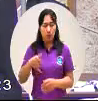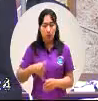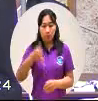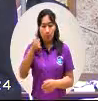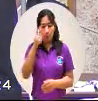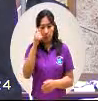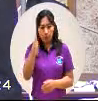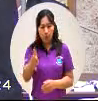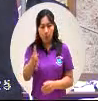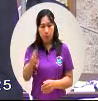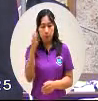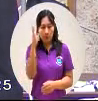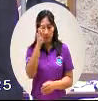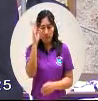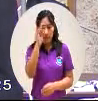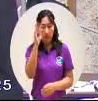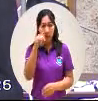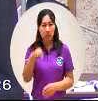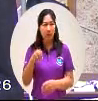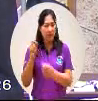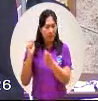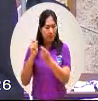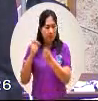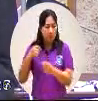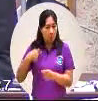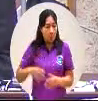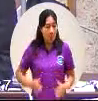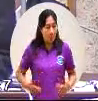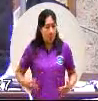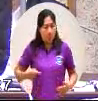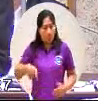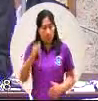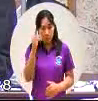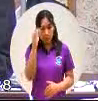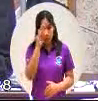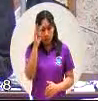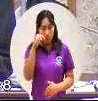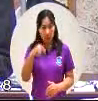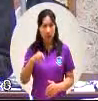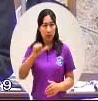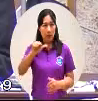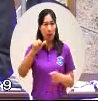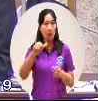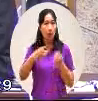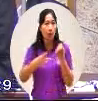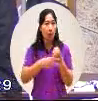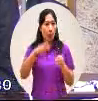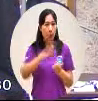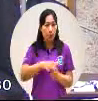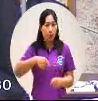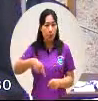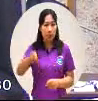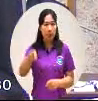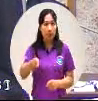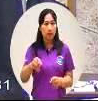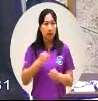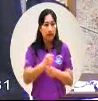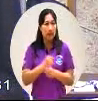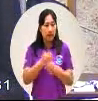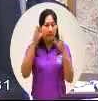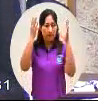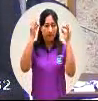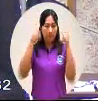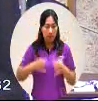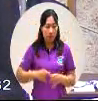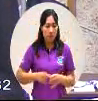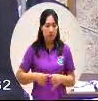OK， 我想说，大概这几天就赶快去会勘，可以的话，我们赶快把它从乌里埔到纳瓦夏都赶快开了，这样好不好？ 好。 那跟科研报告，就